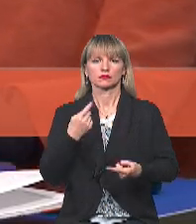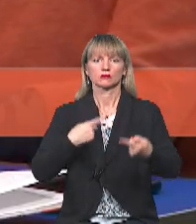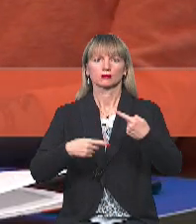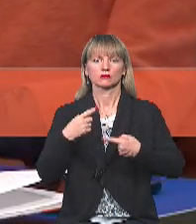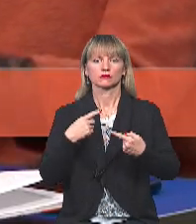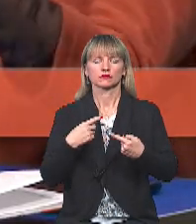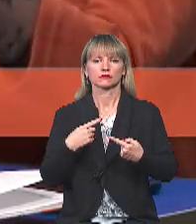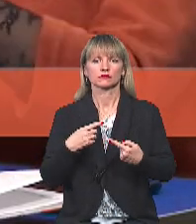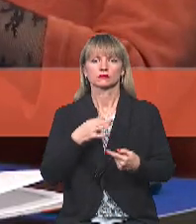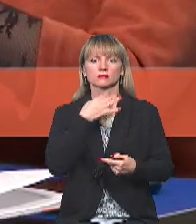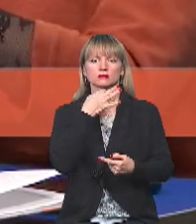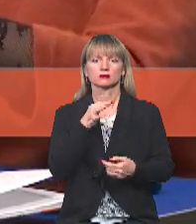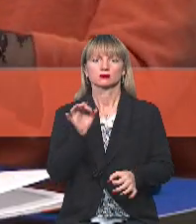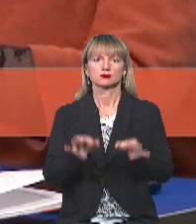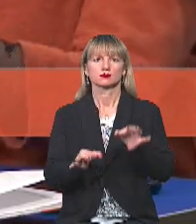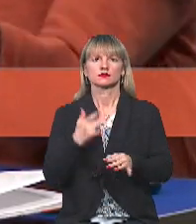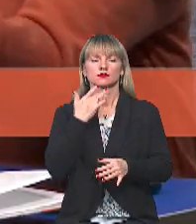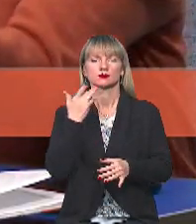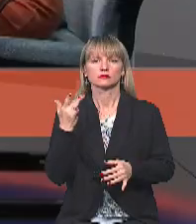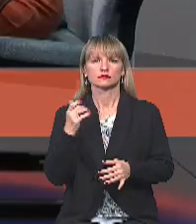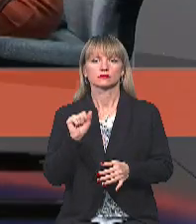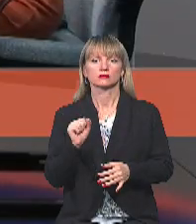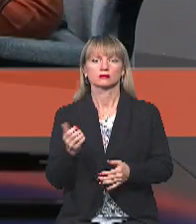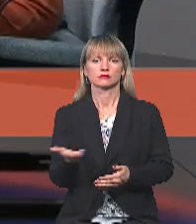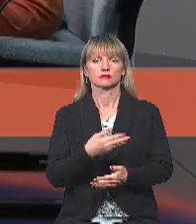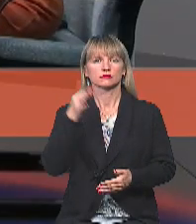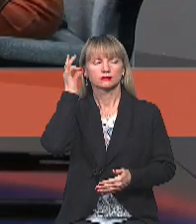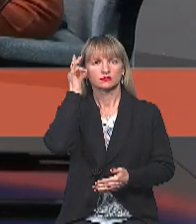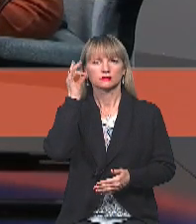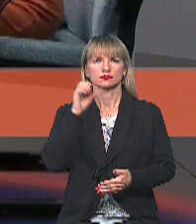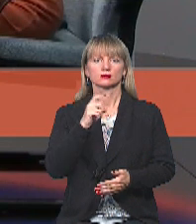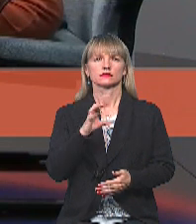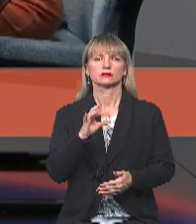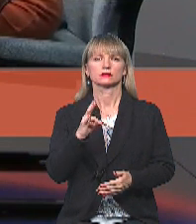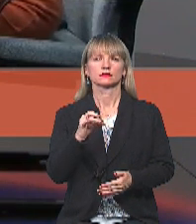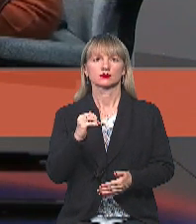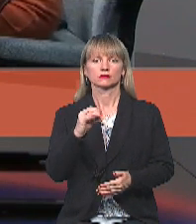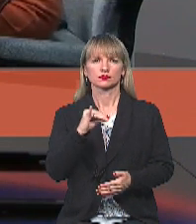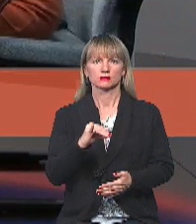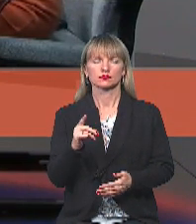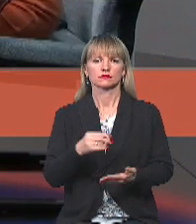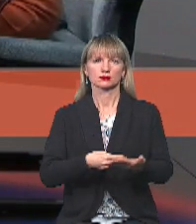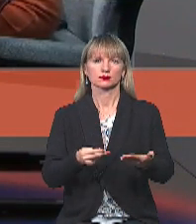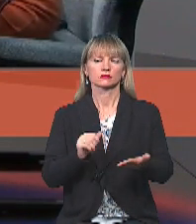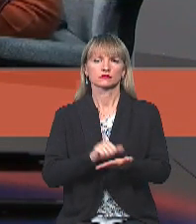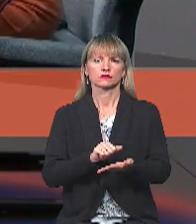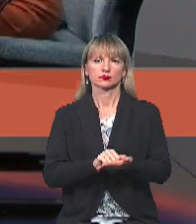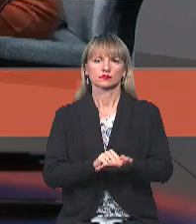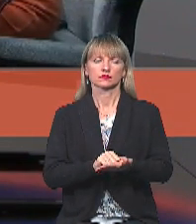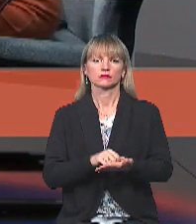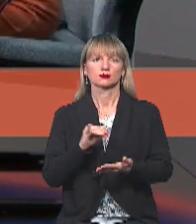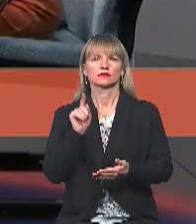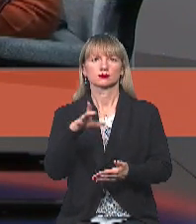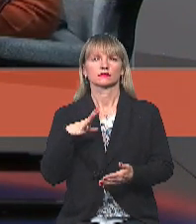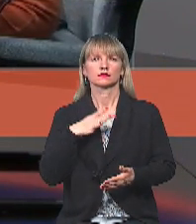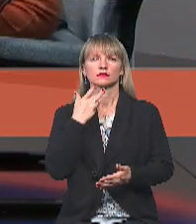Ви сказали, суддя політичний, а ми згадували з Сонею, ти якраз вивчала документи архівні діда, і там було